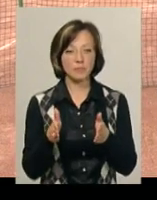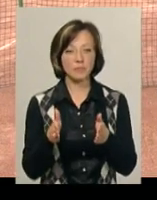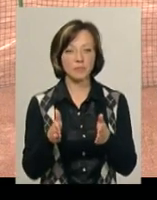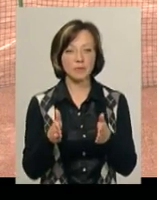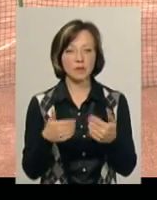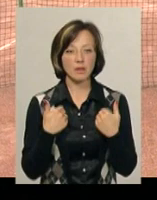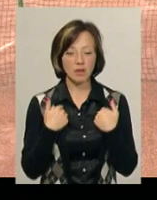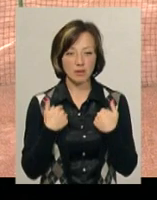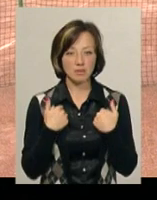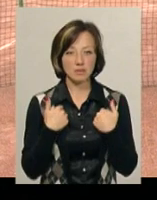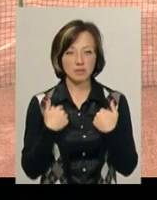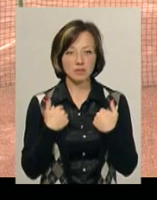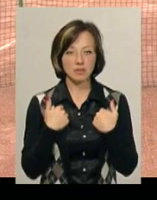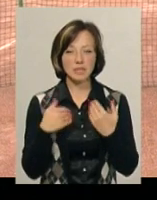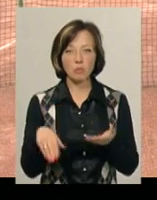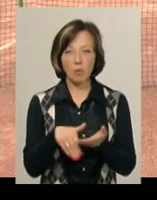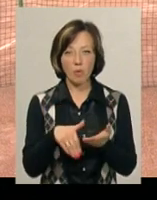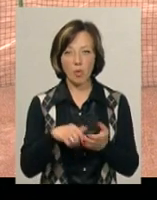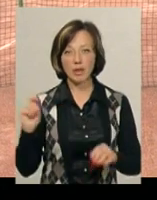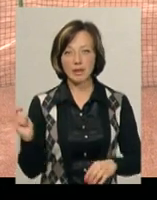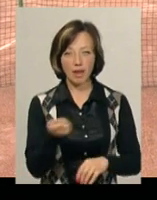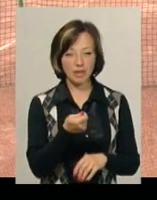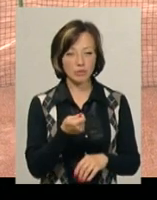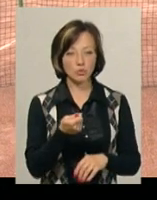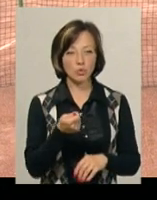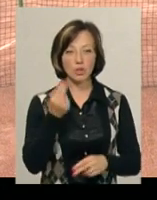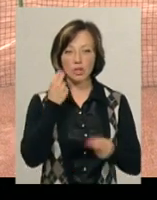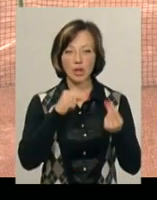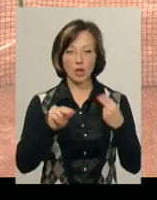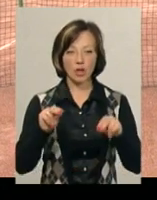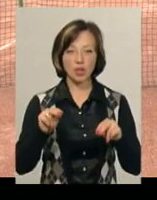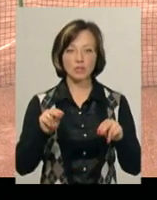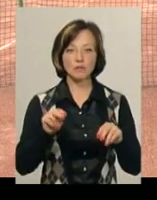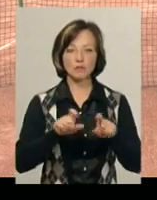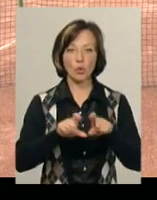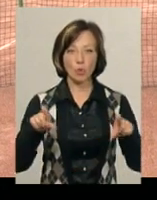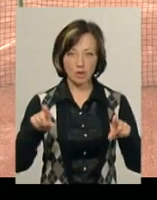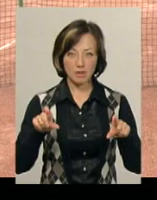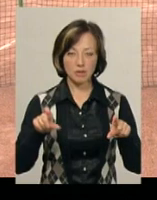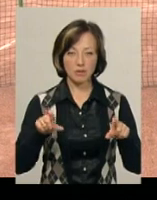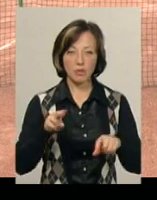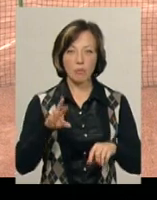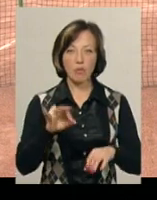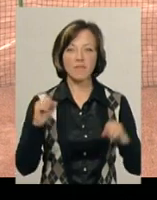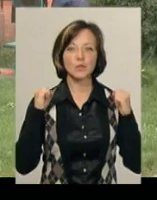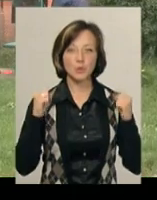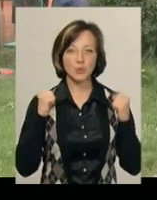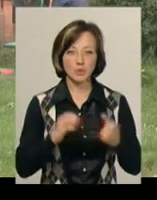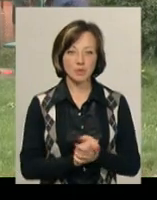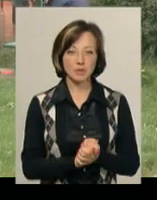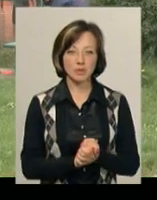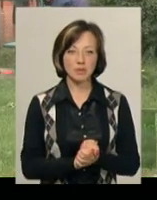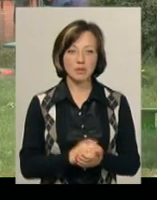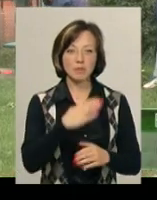Я за допомогою тенісу найкраща в школі по фізкультурі. Ми